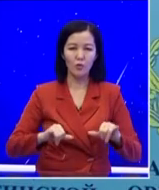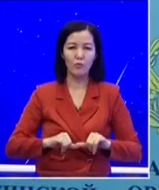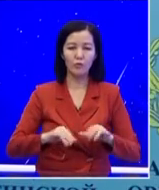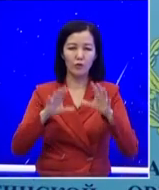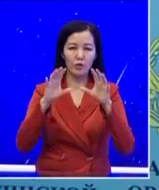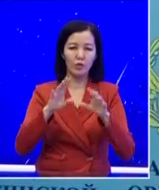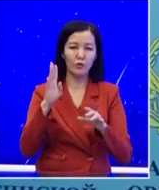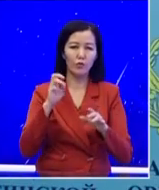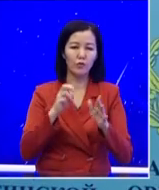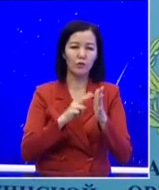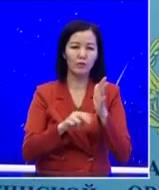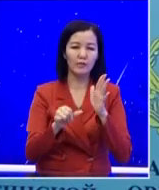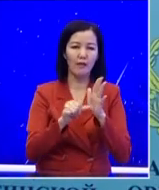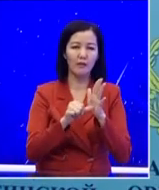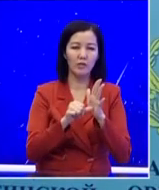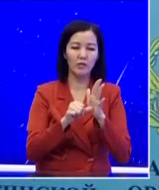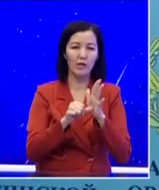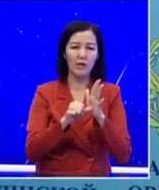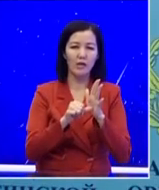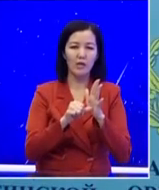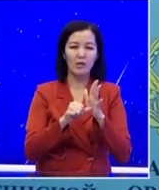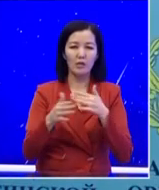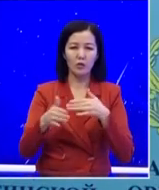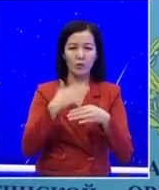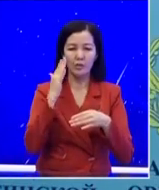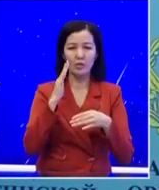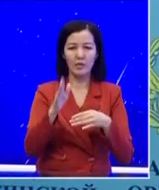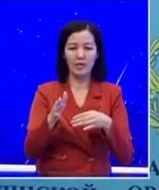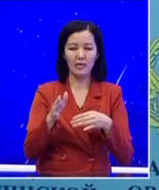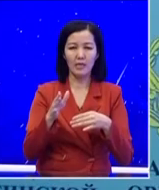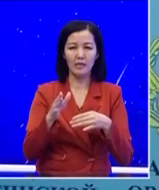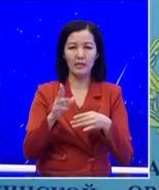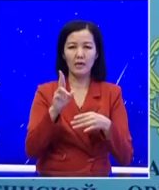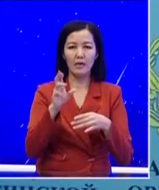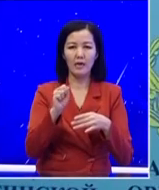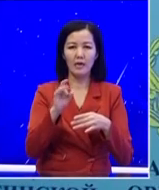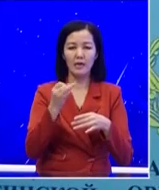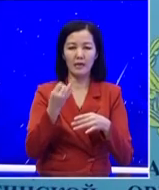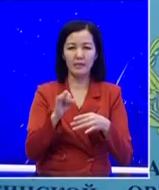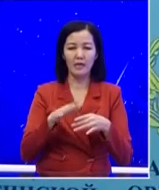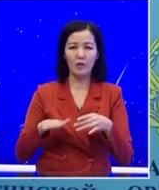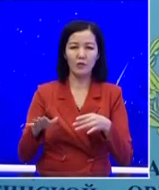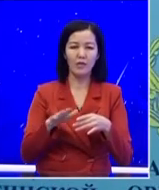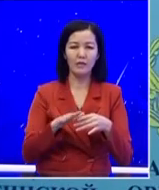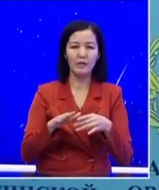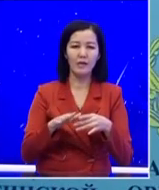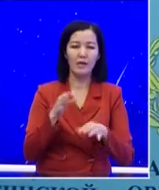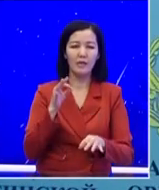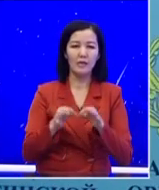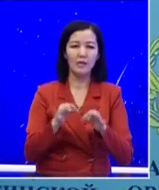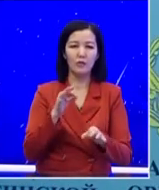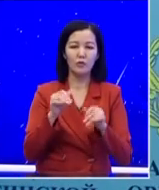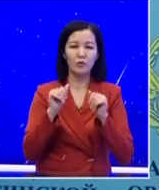кодексінің 476 бабы бойынша жауапкершілікке тартылған. Қарасай аудандық мамандандырылған ауданаралық әкімшілік